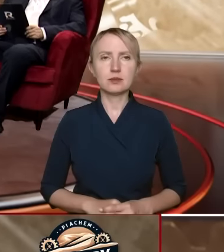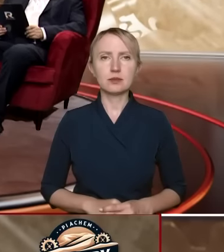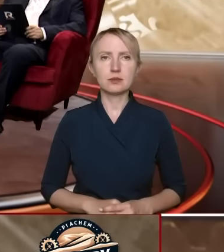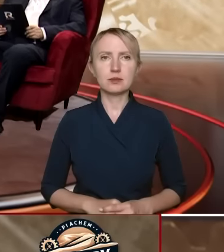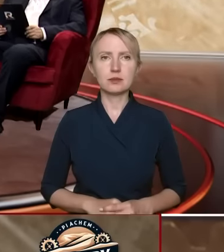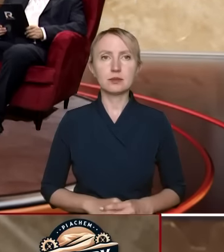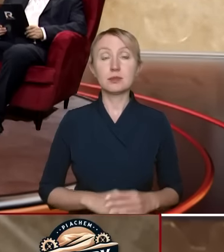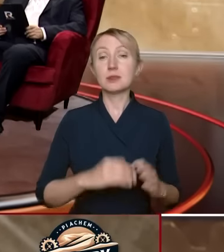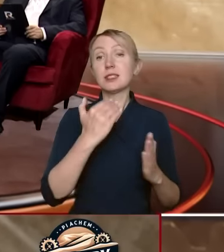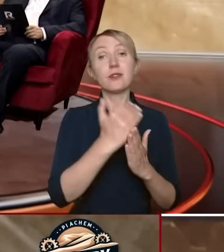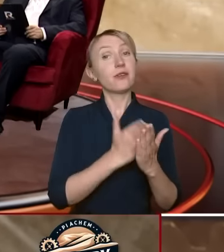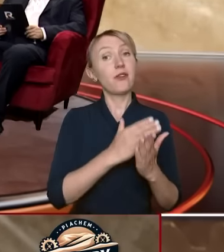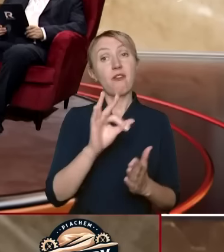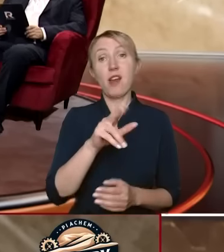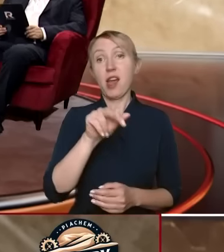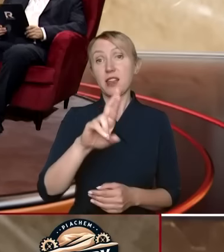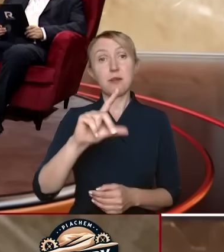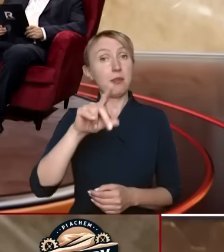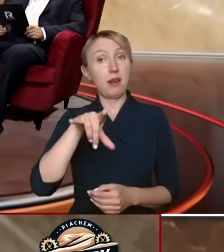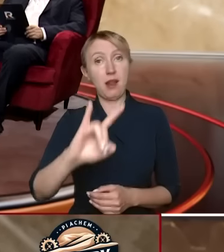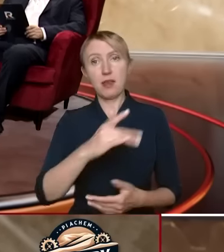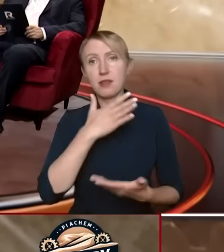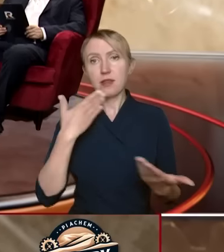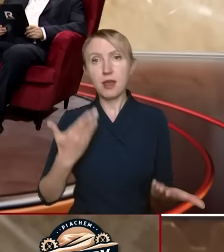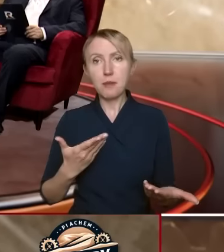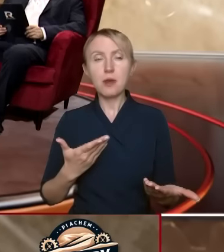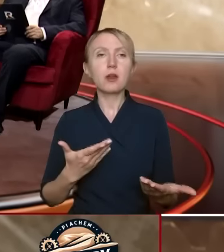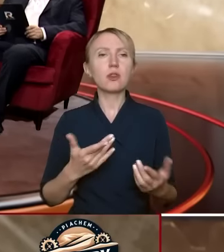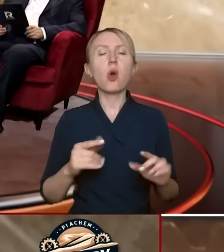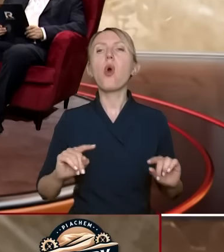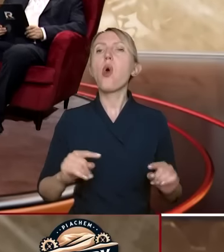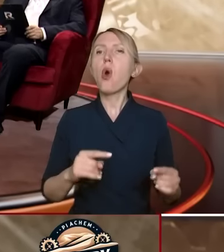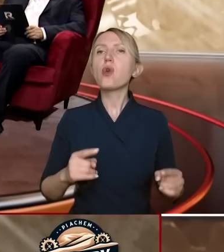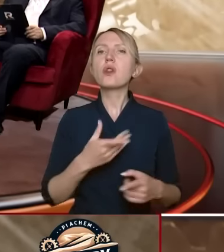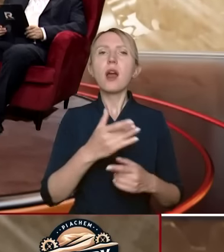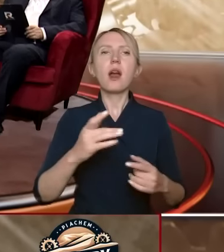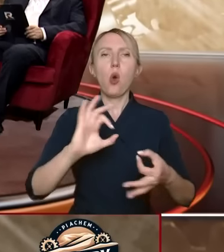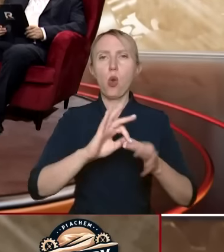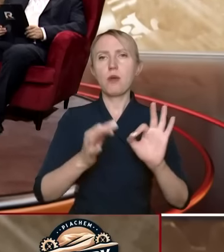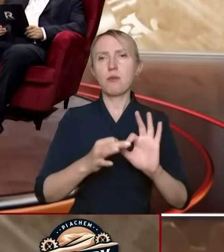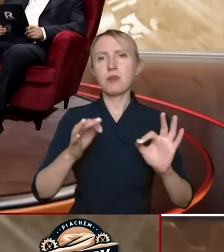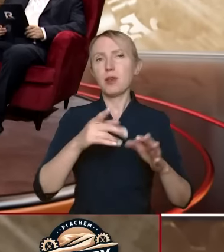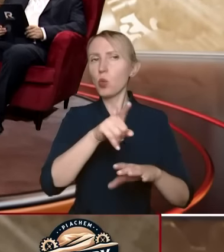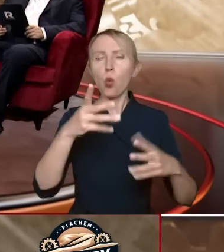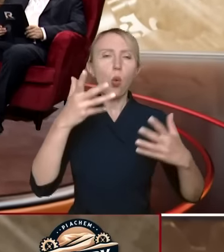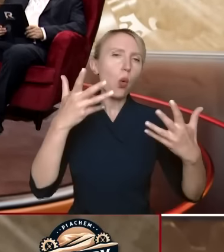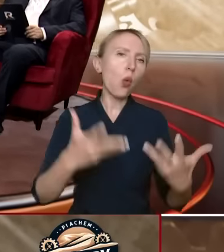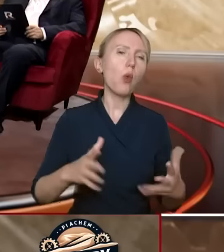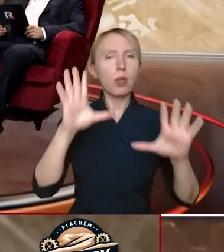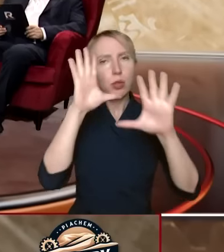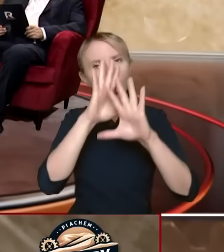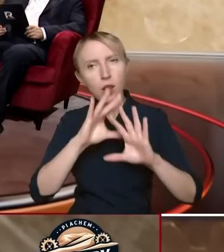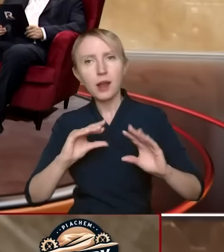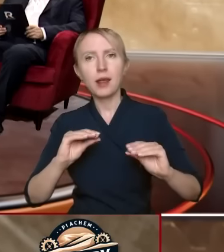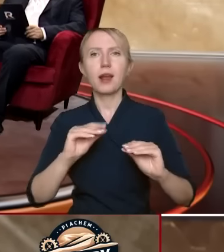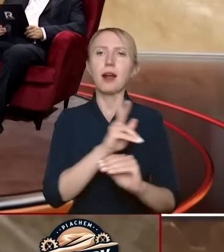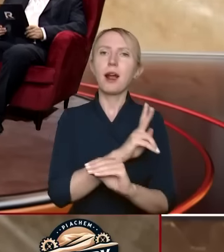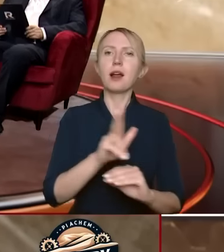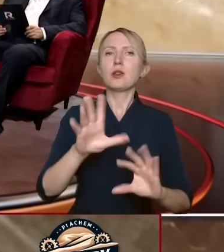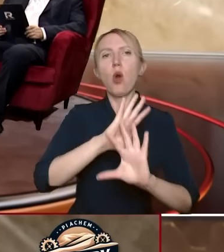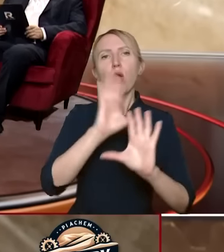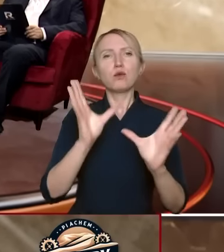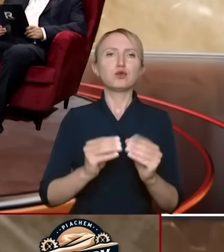zasad fair play i jeżeli jakby tutaj organizatorzy Igrzysk Olimpijskich chcą być tacy tolerancyjni i wszystko